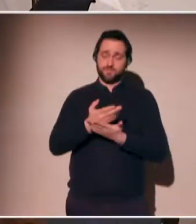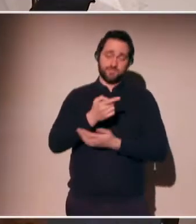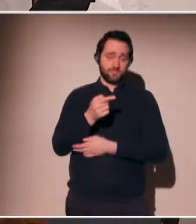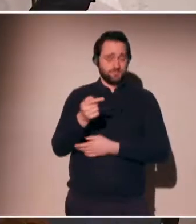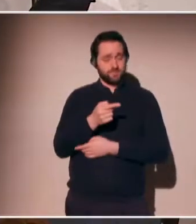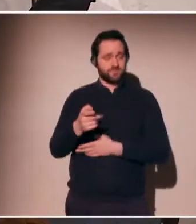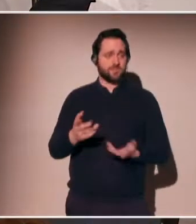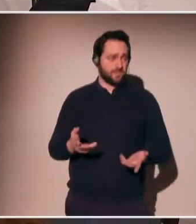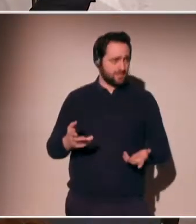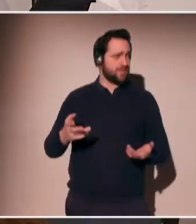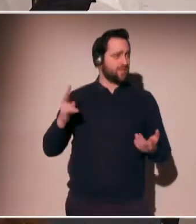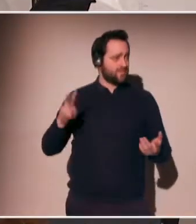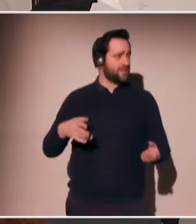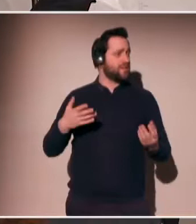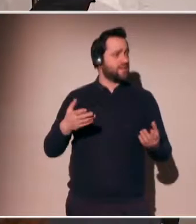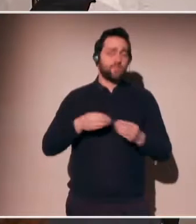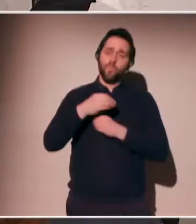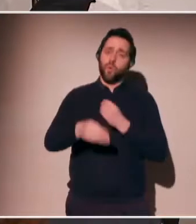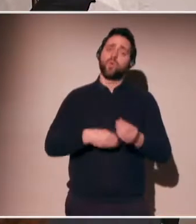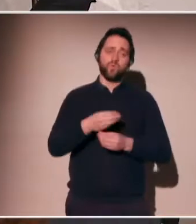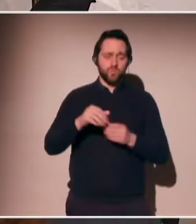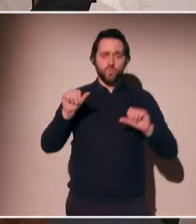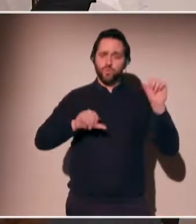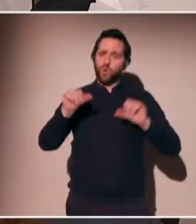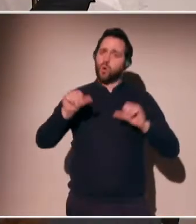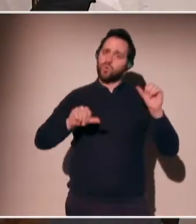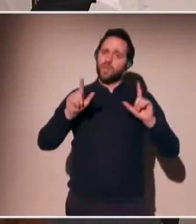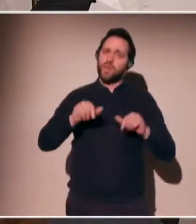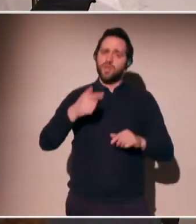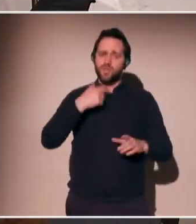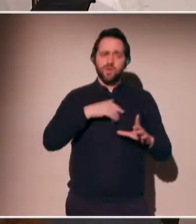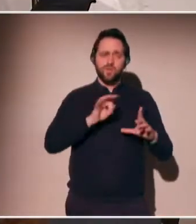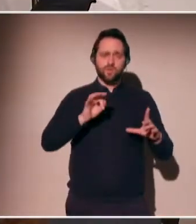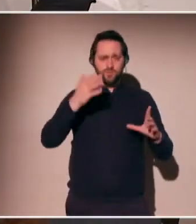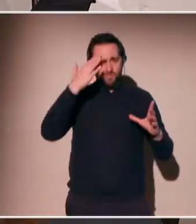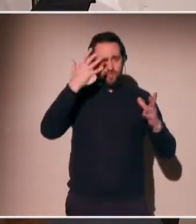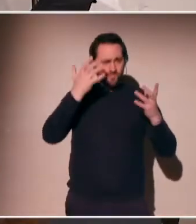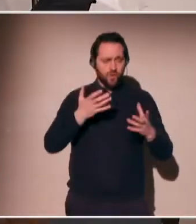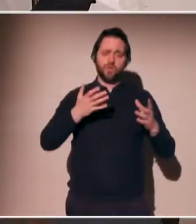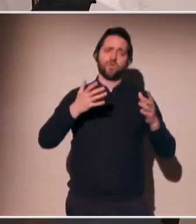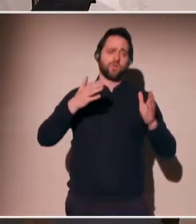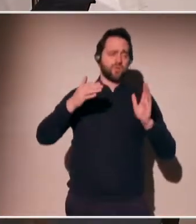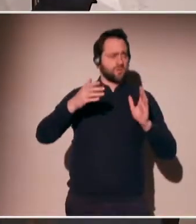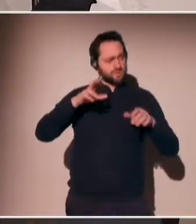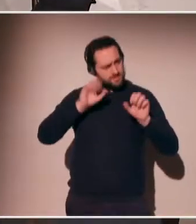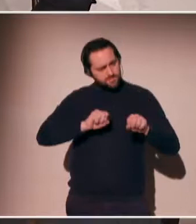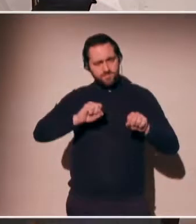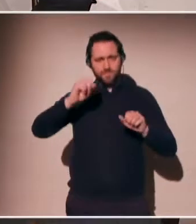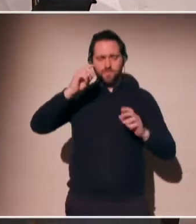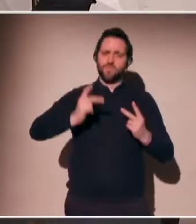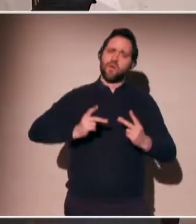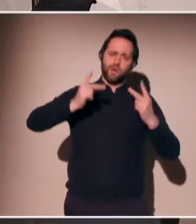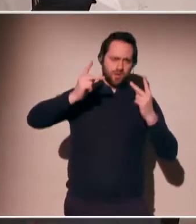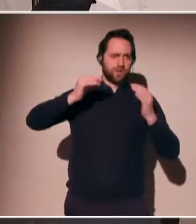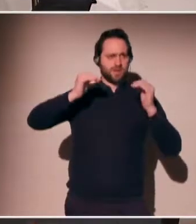continuent à pouvoir créer de la valeur et des emplois et continuent à garder les valeurs qui sont les leurs, alors il faut réguler un peu. Et